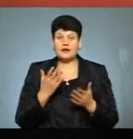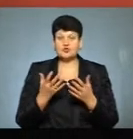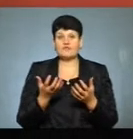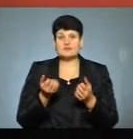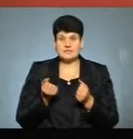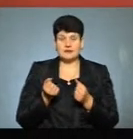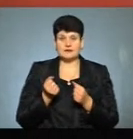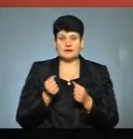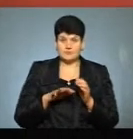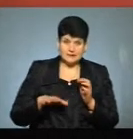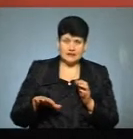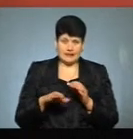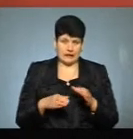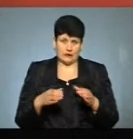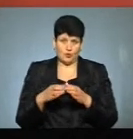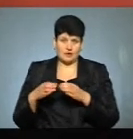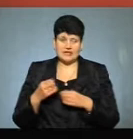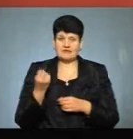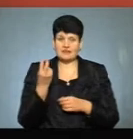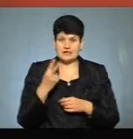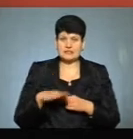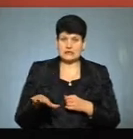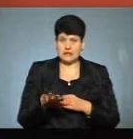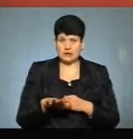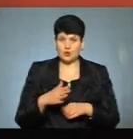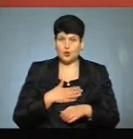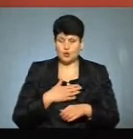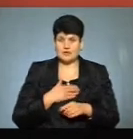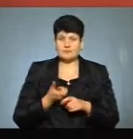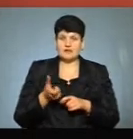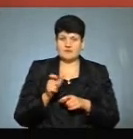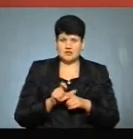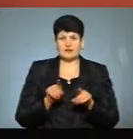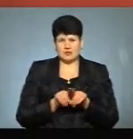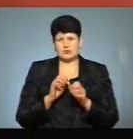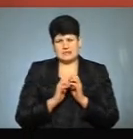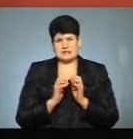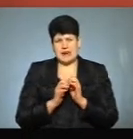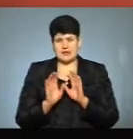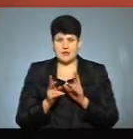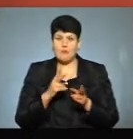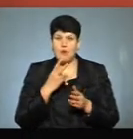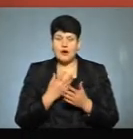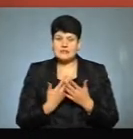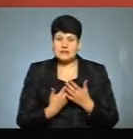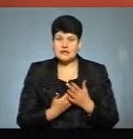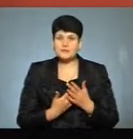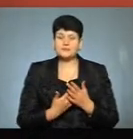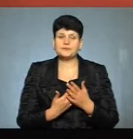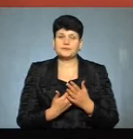взяти адмінтертериторії, то на 12 територіях у нас перевищення теж де середнього показника. І